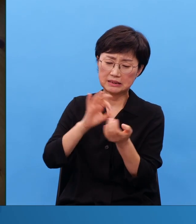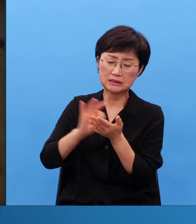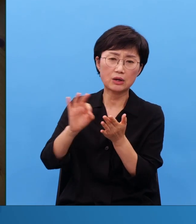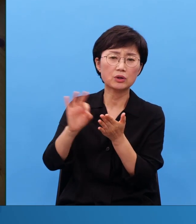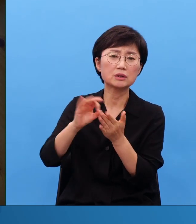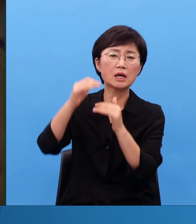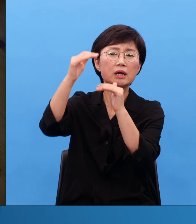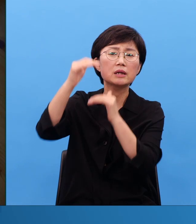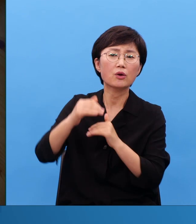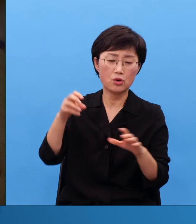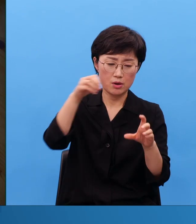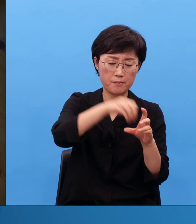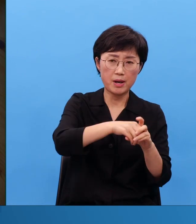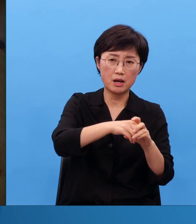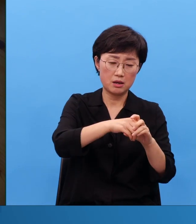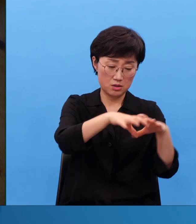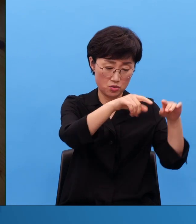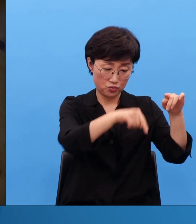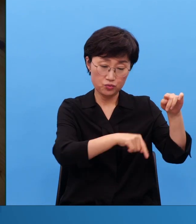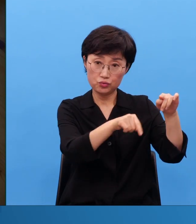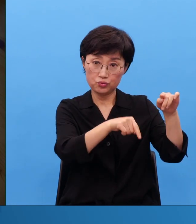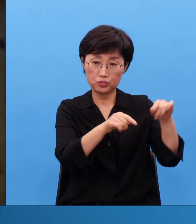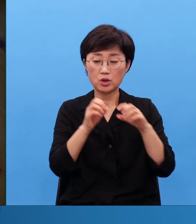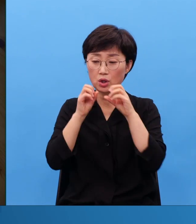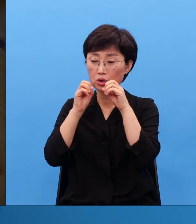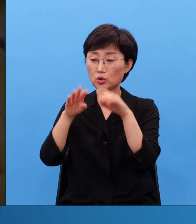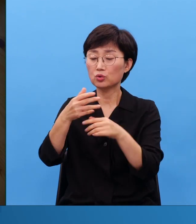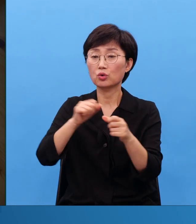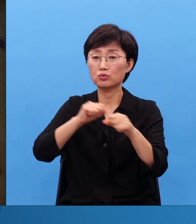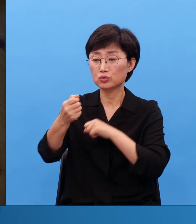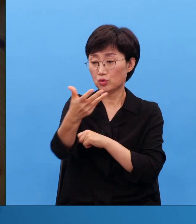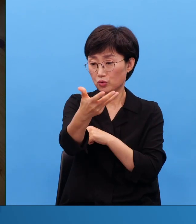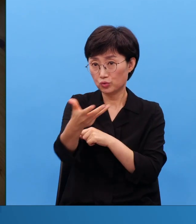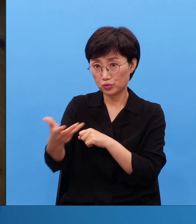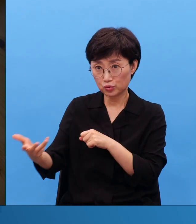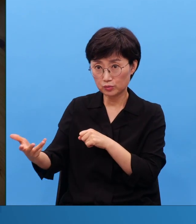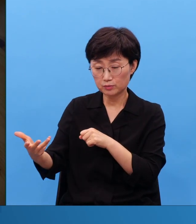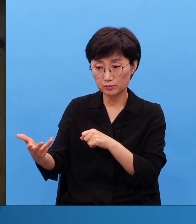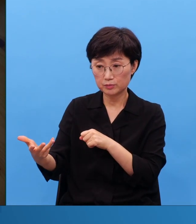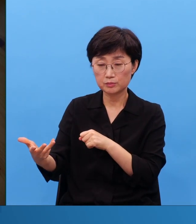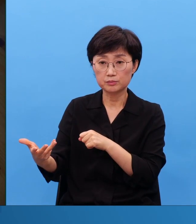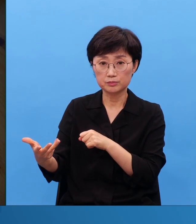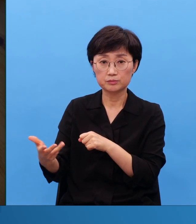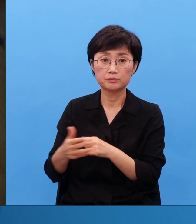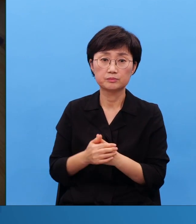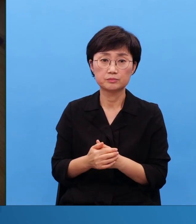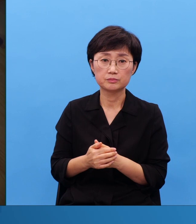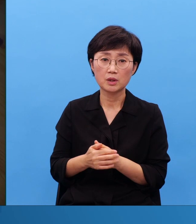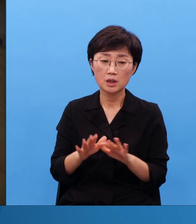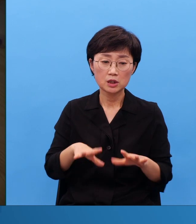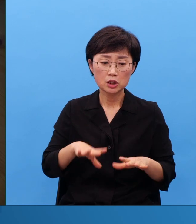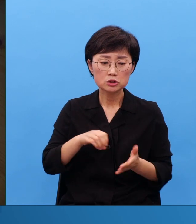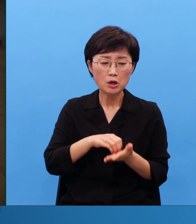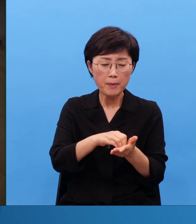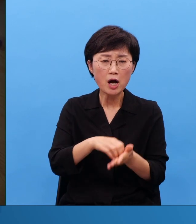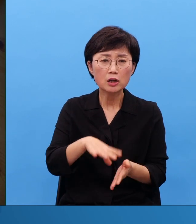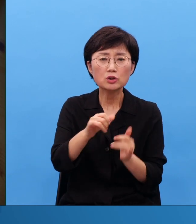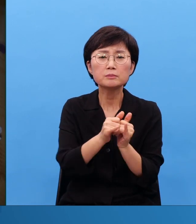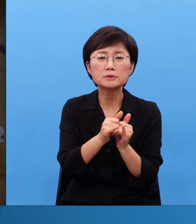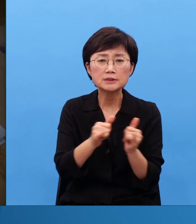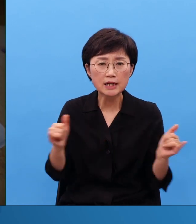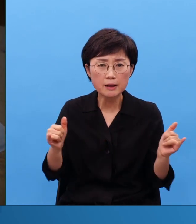내용을 정리하여 이 전도운동의 흐름에 처음 참여되어진 분들께는 개념을 정리하고 기도할 수